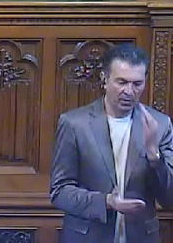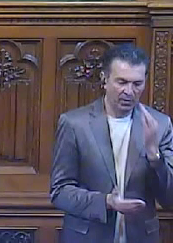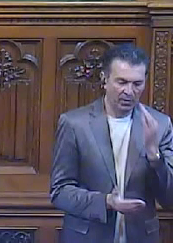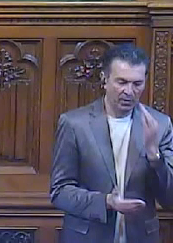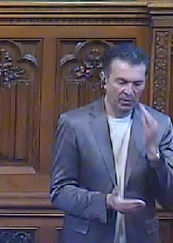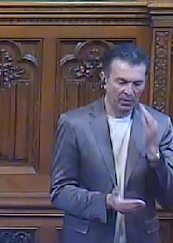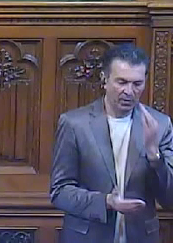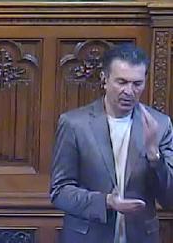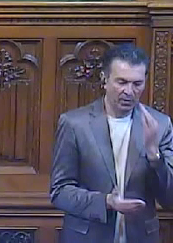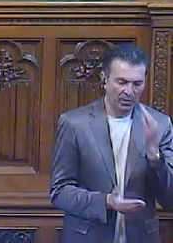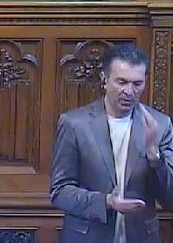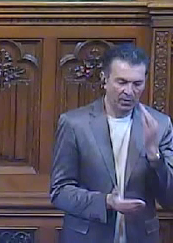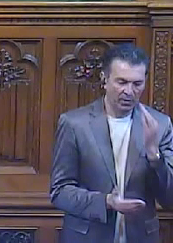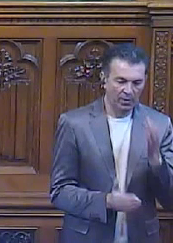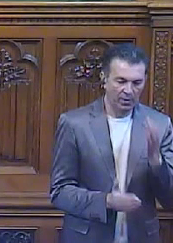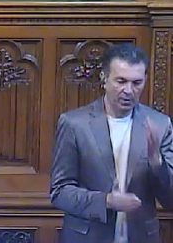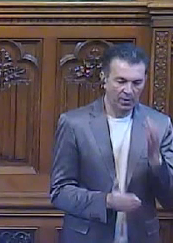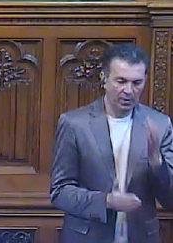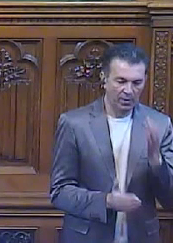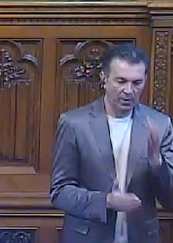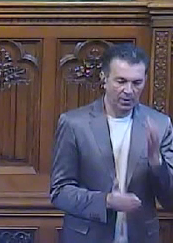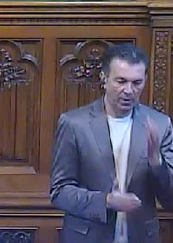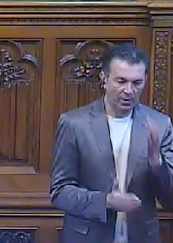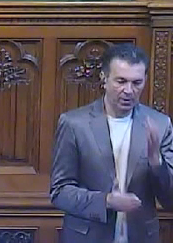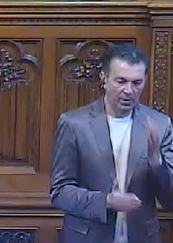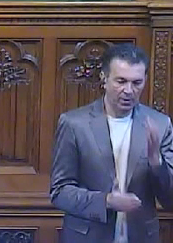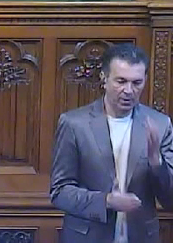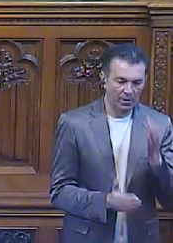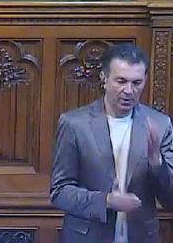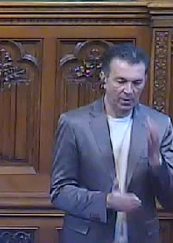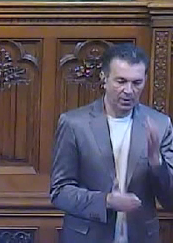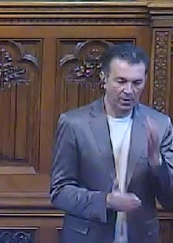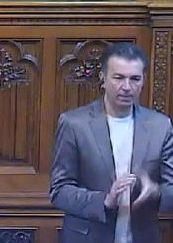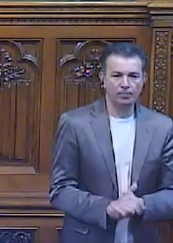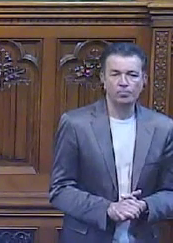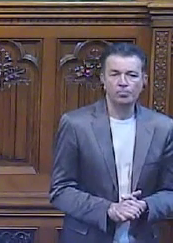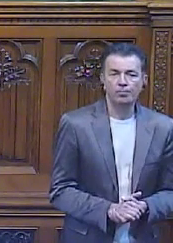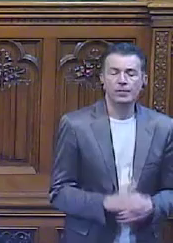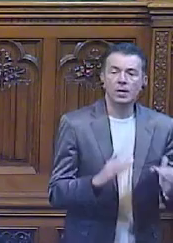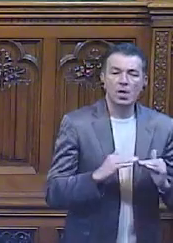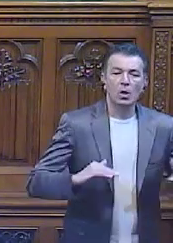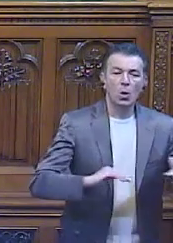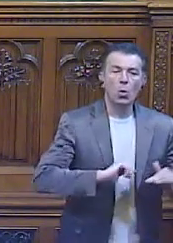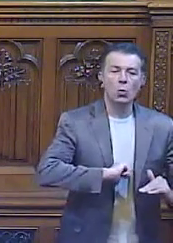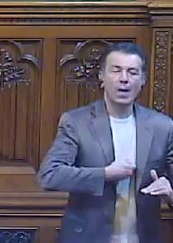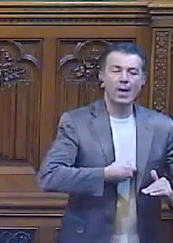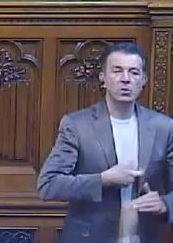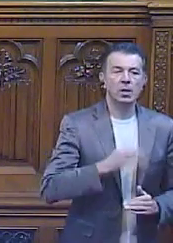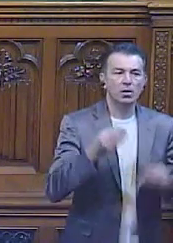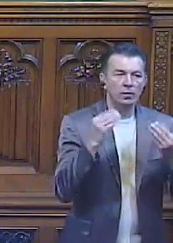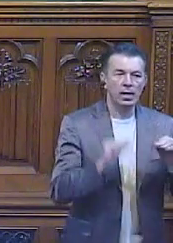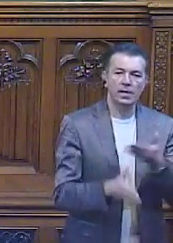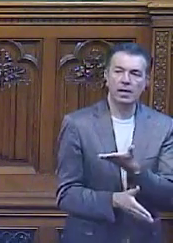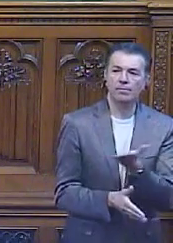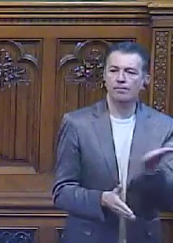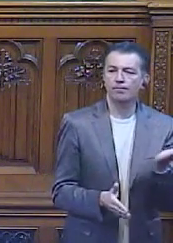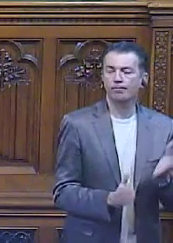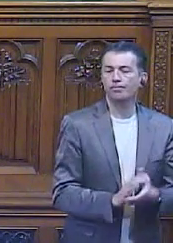kommenden Legislaturperiode so sein wird. Diese Grundeinstellung, meine sehr geehrten Damen und